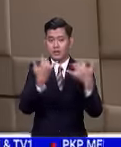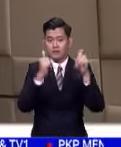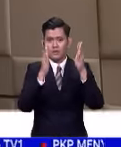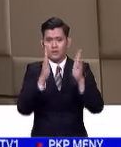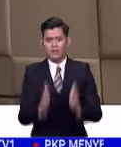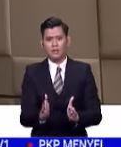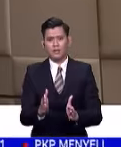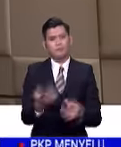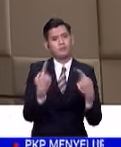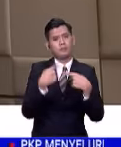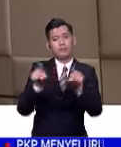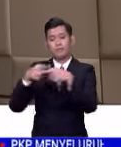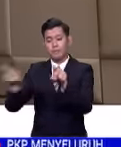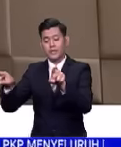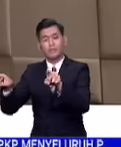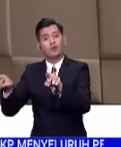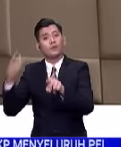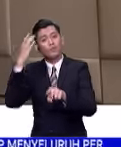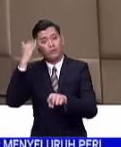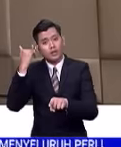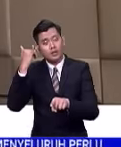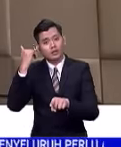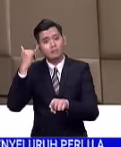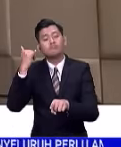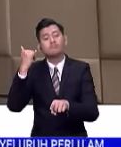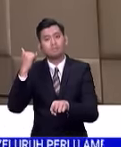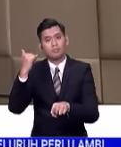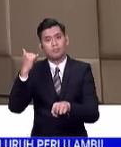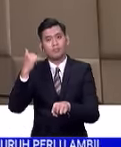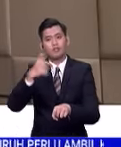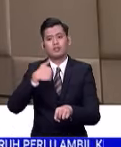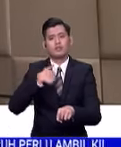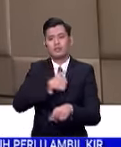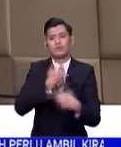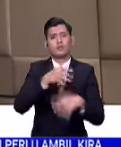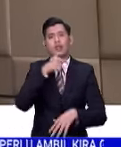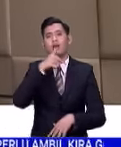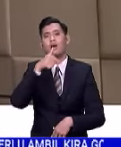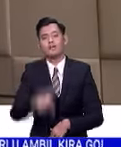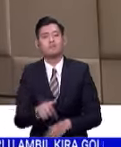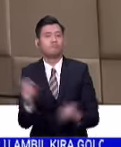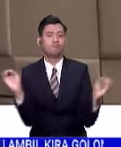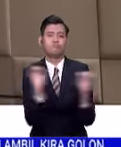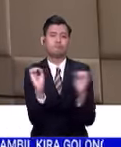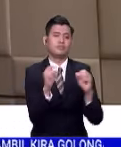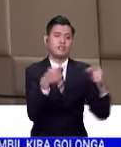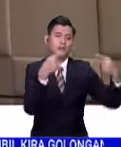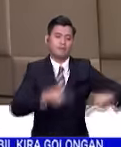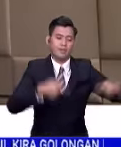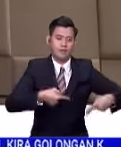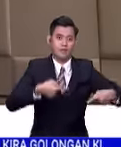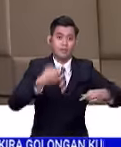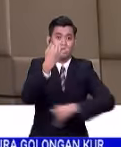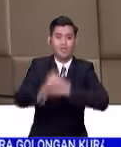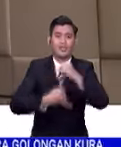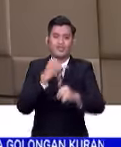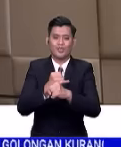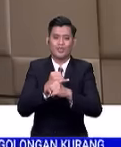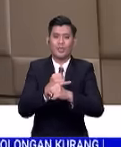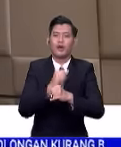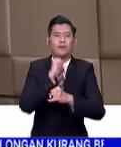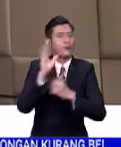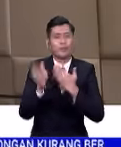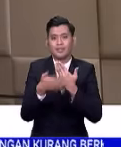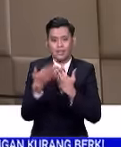agak berlainan kerana kita dah lama tidak beraksi dalam pentas antarabangsa. Ini memang bukan mudah